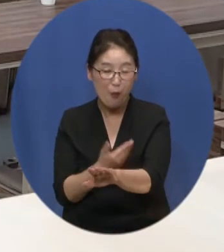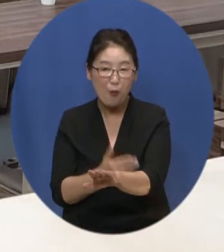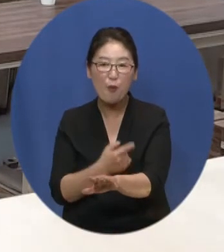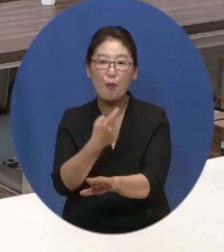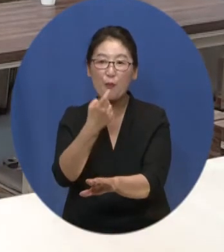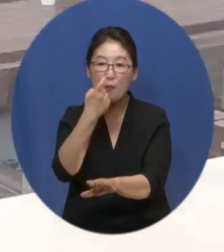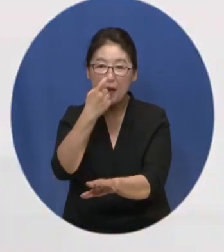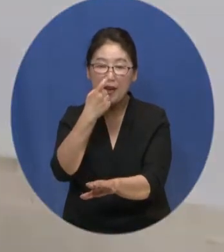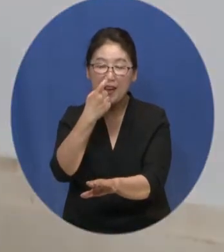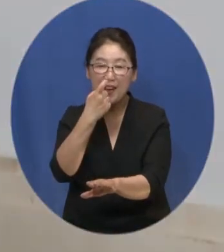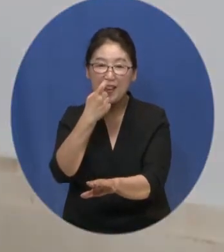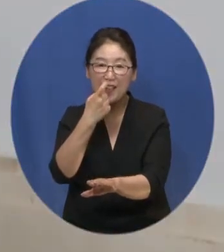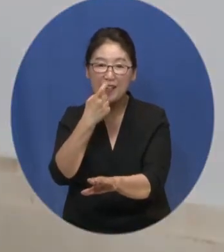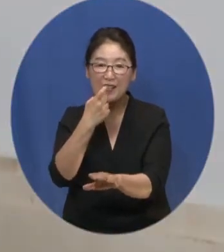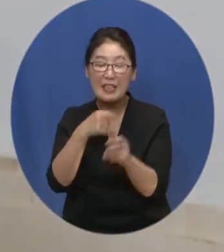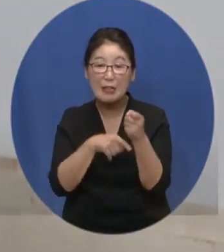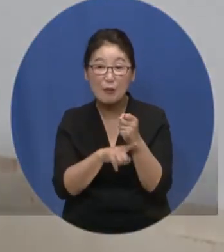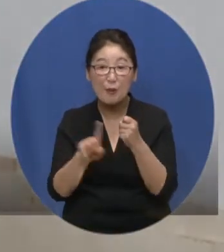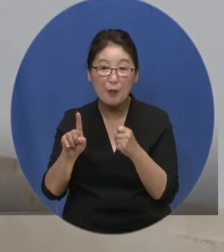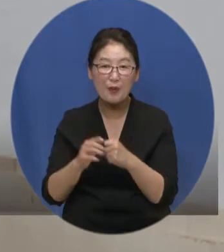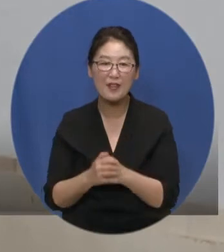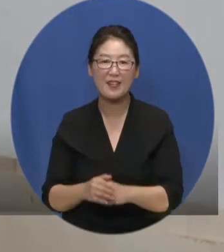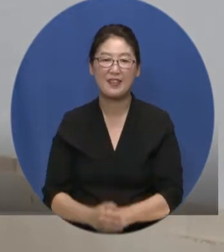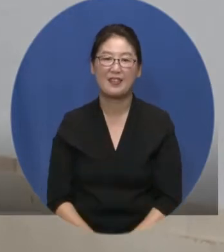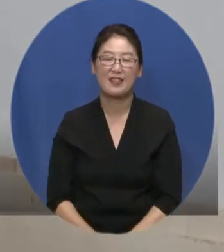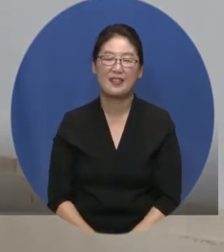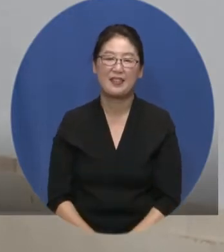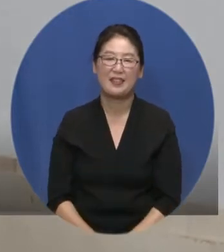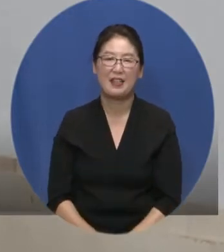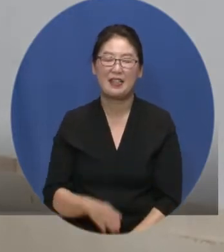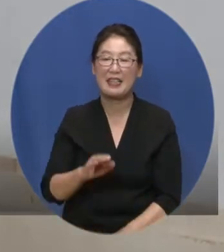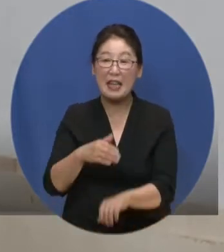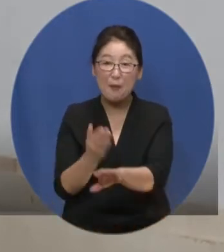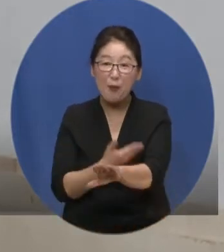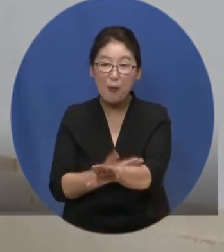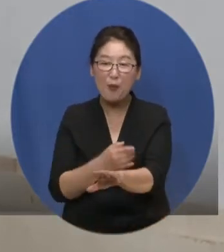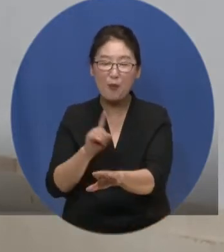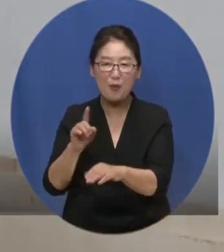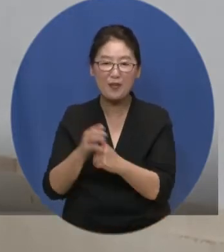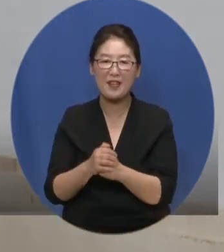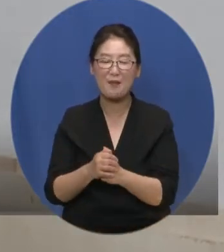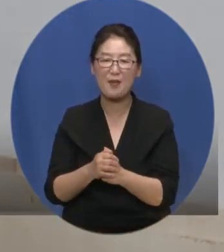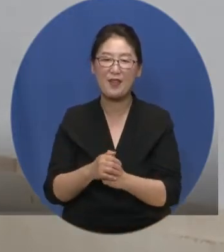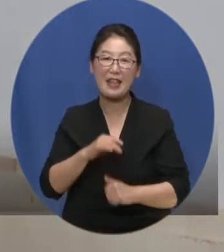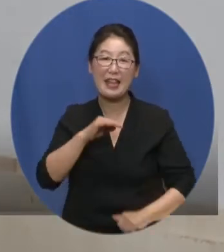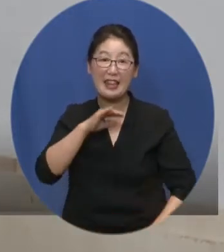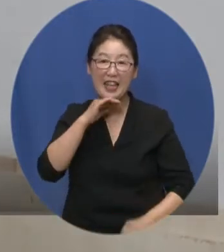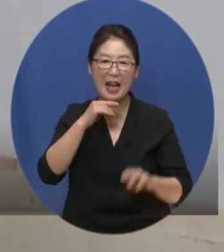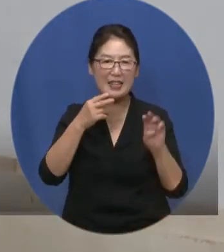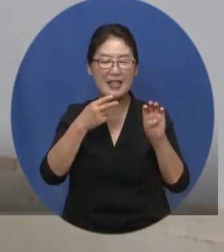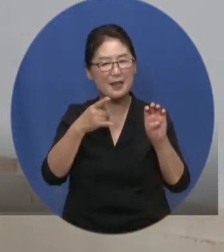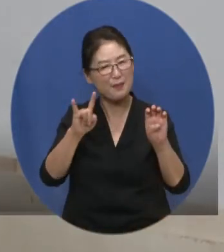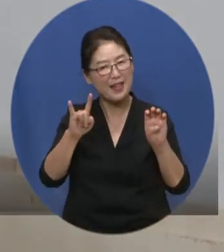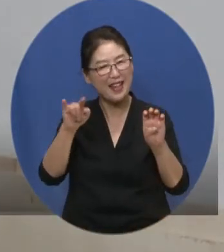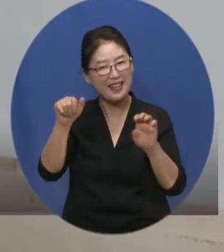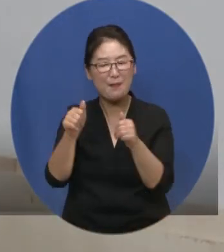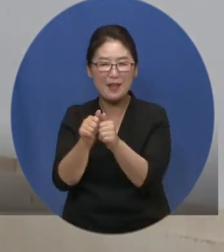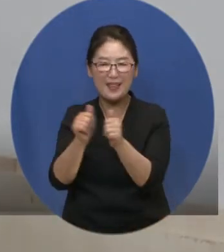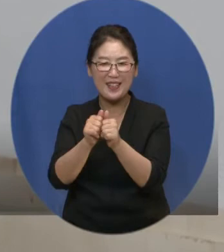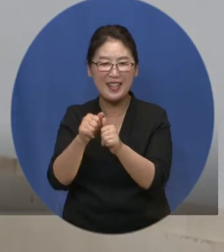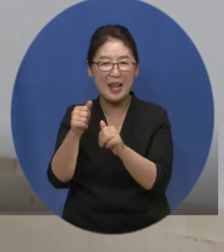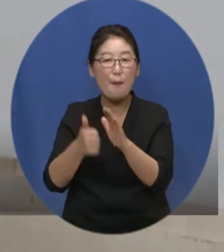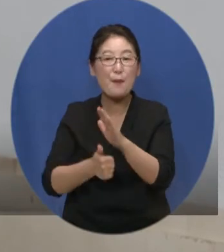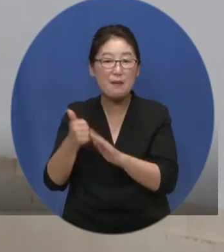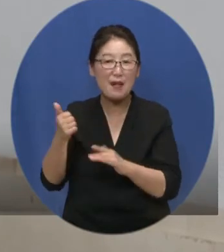쓸까요 이 중년 남성들의 로망이라고 먹고 이제 그렇게 불려지는 데 저도 이제 그 해석이